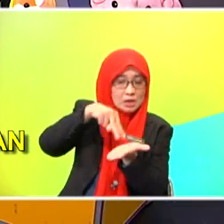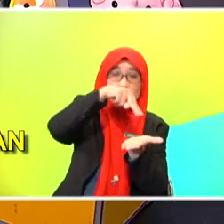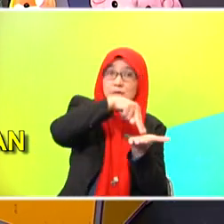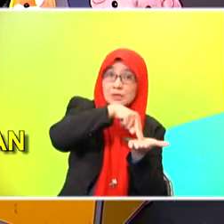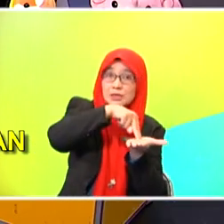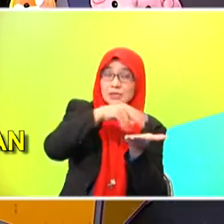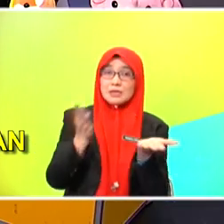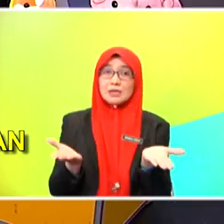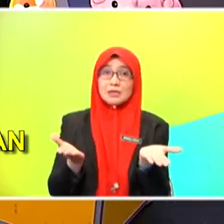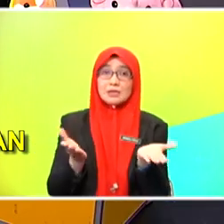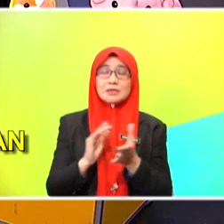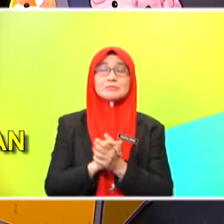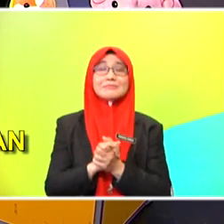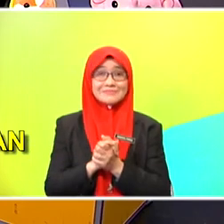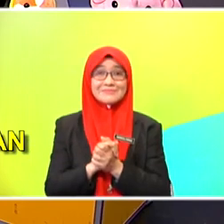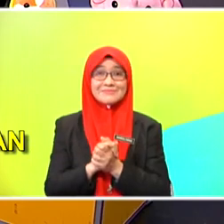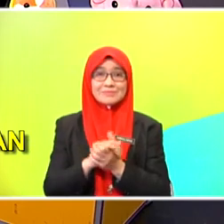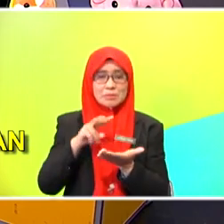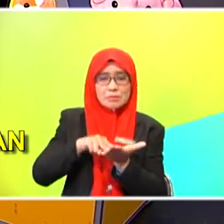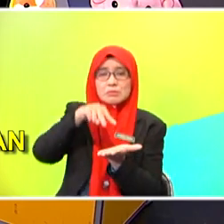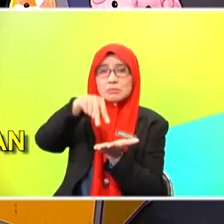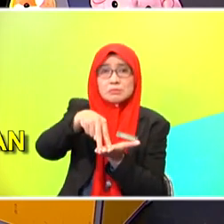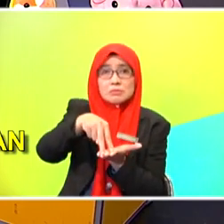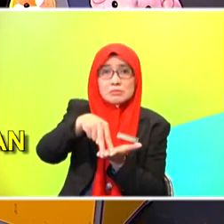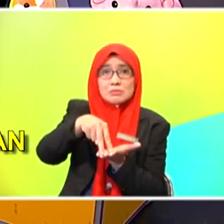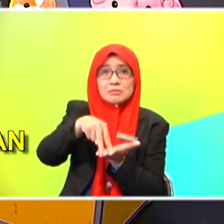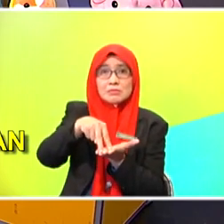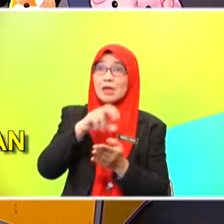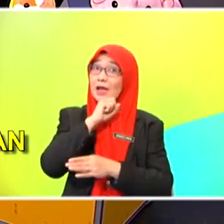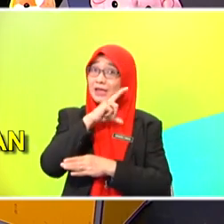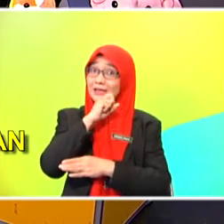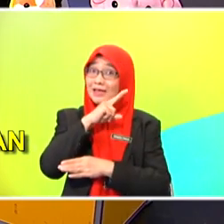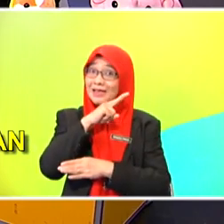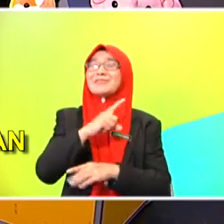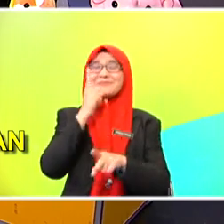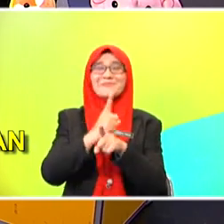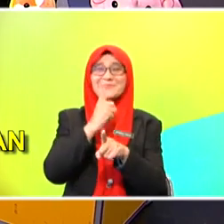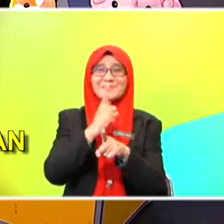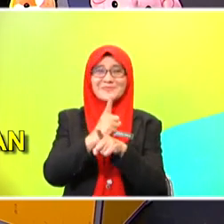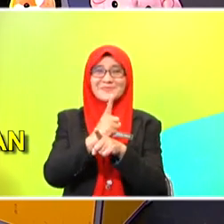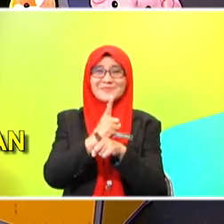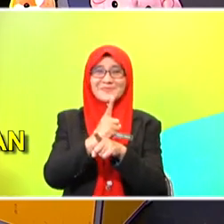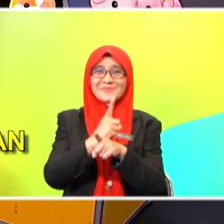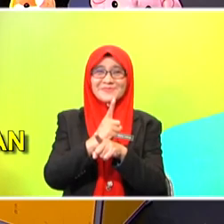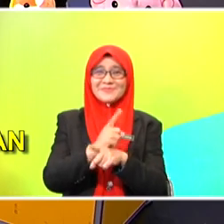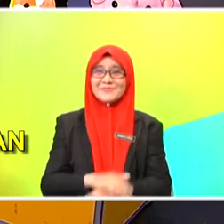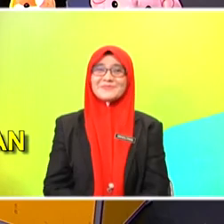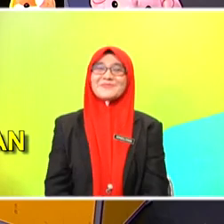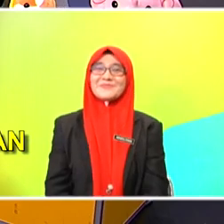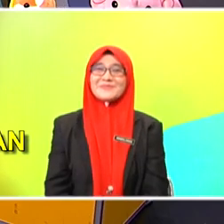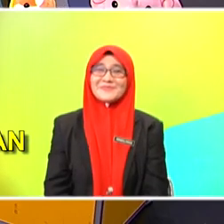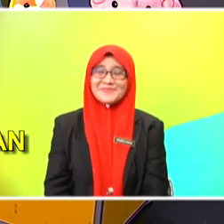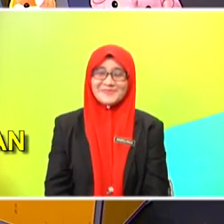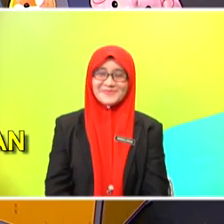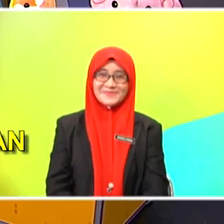tak ke kanan. Tak boleh lompat kiri kanan, eh? Ke depan. Katak. Betul. Betul, katak. Tapi saya tak pernah tengok katak melompat ke kiri kanan.